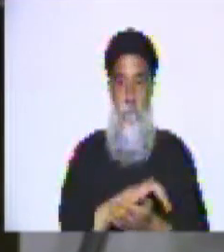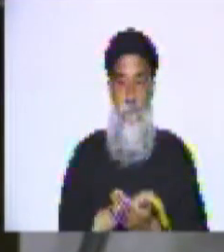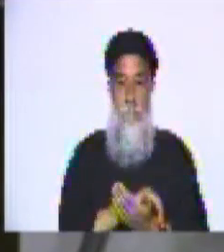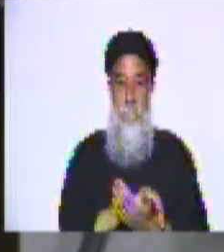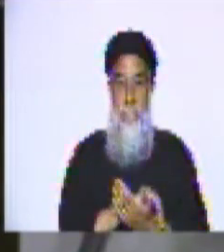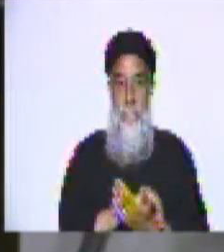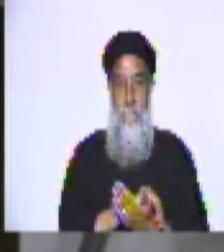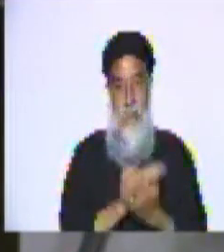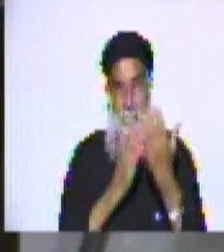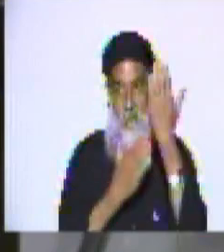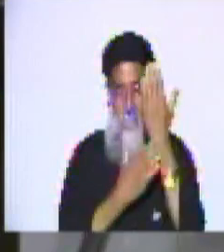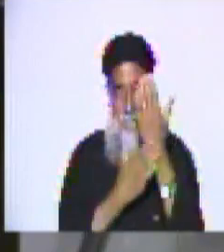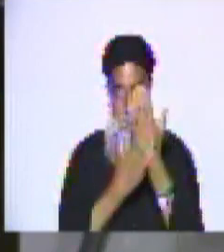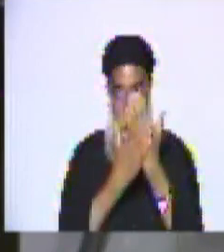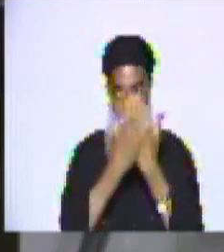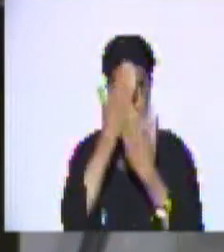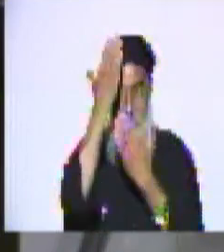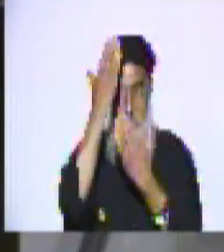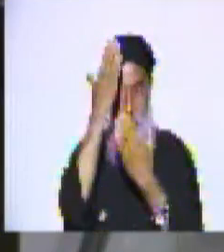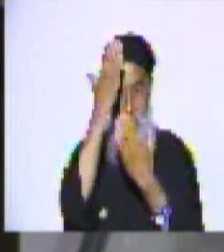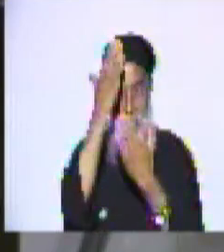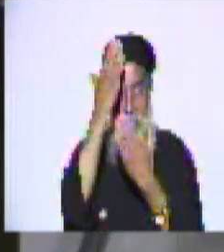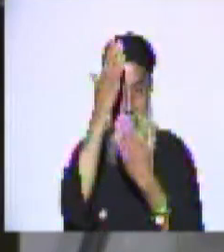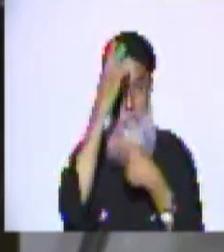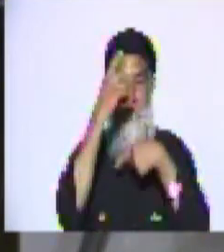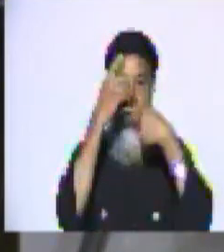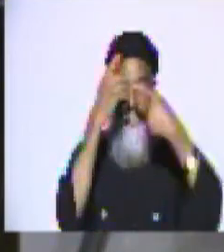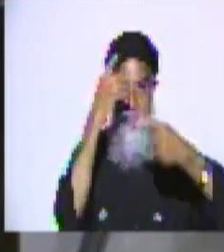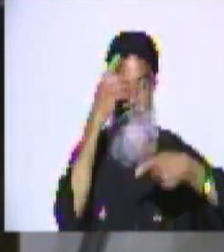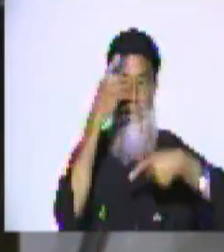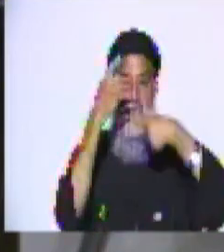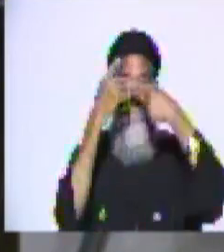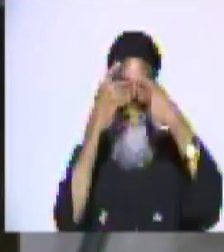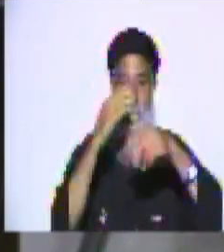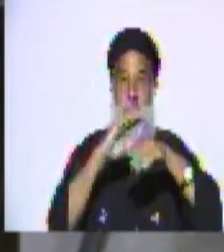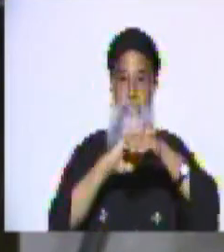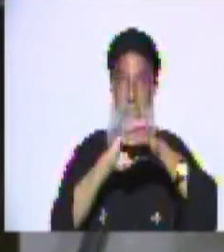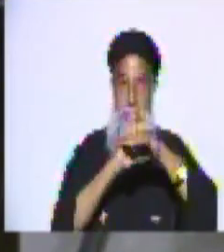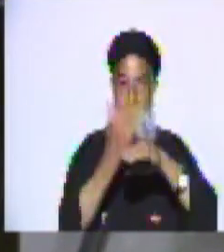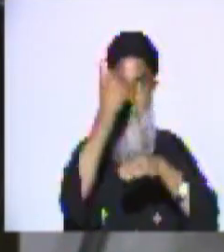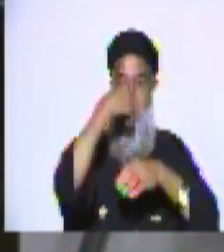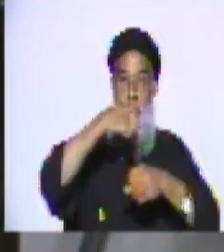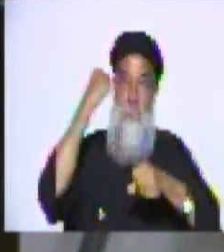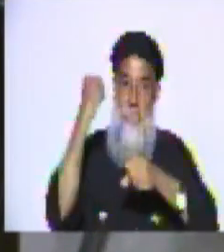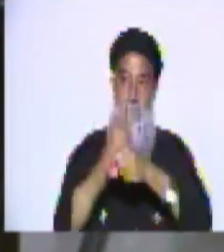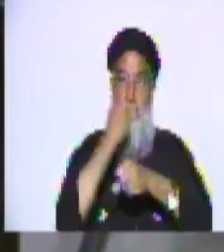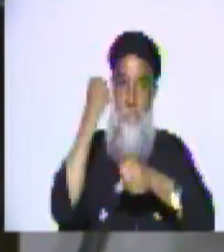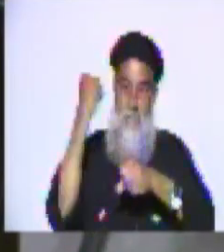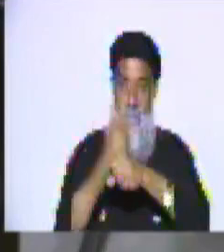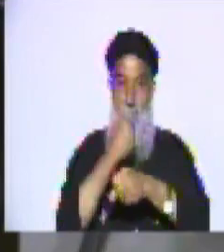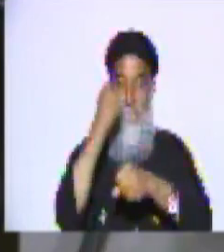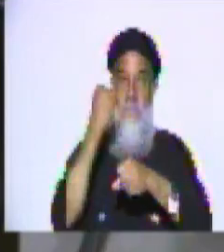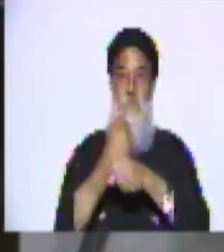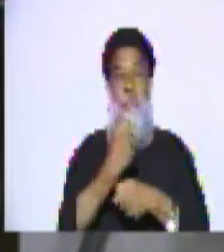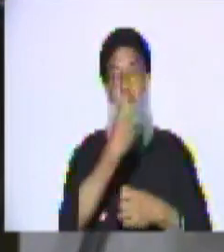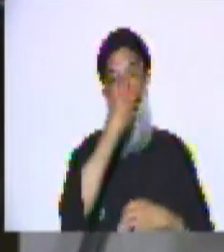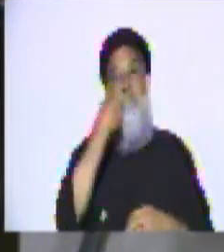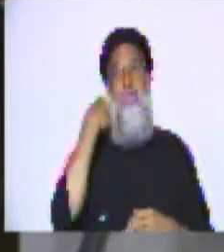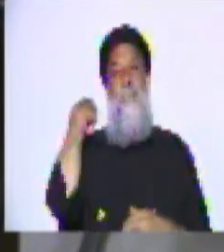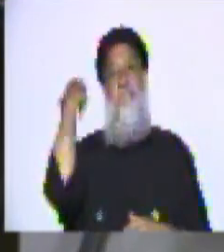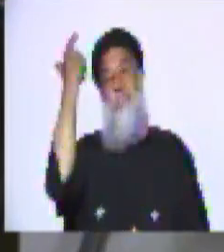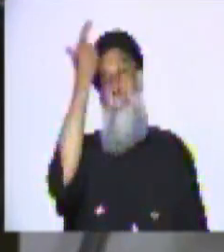بس جدده بمعنى ده التأثير بتاع عمل الروح القدس فينا، أنه